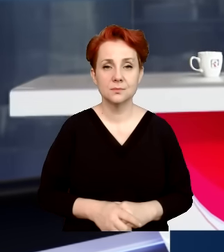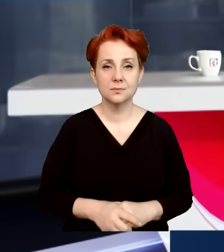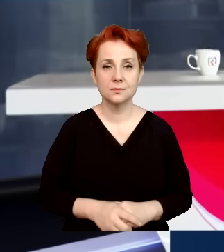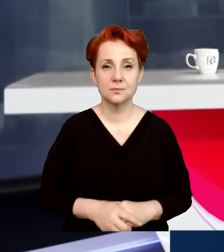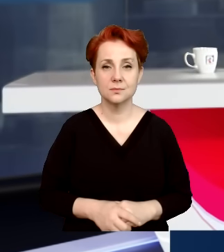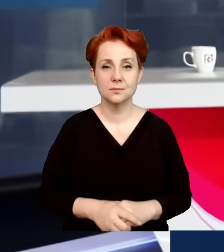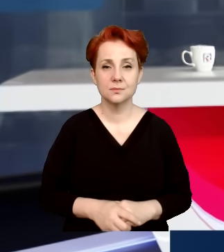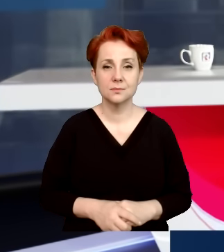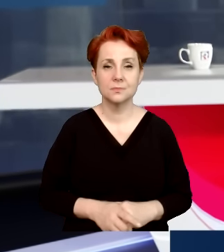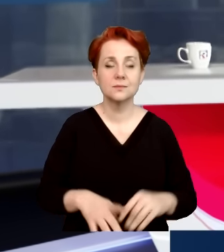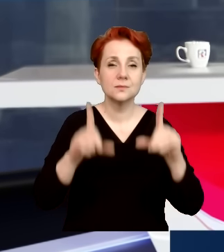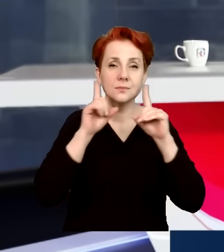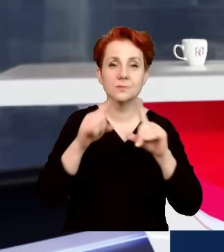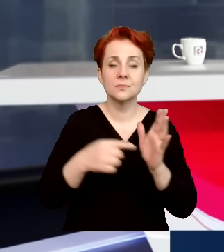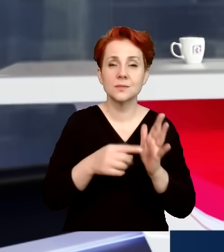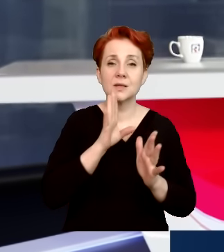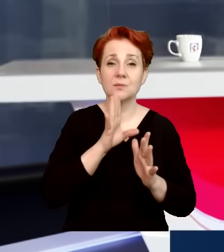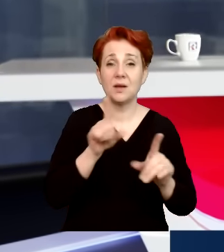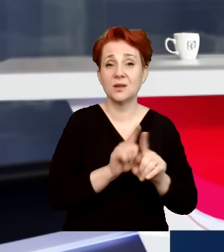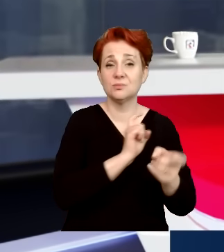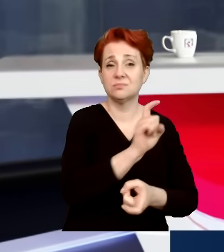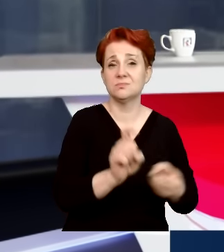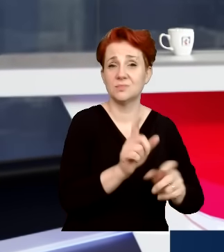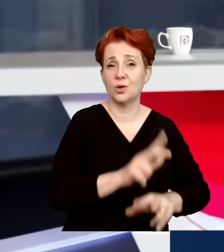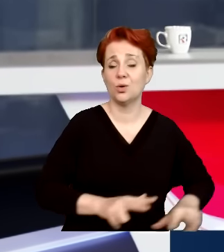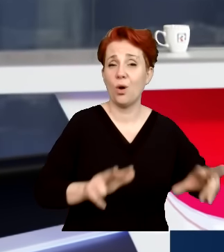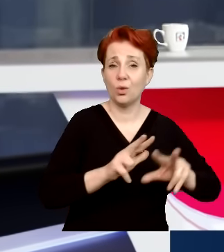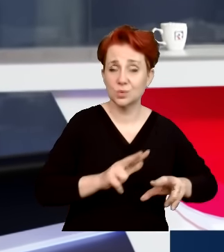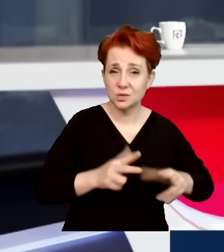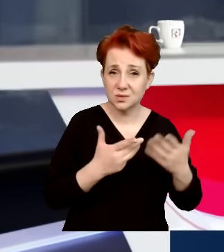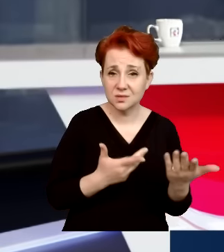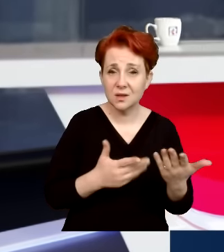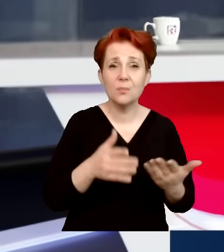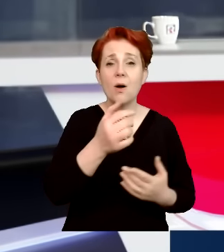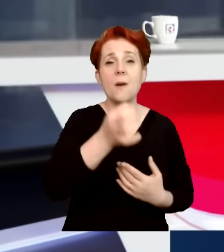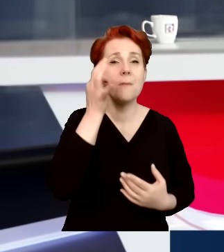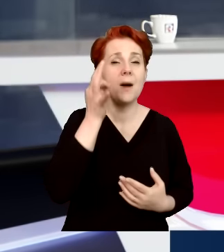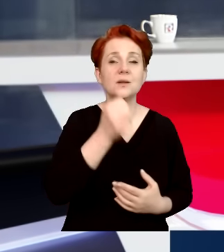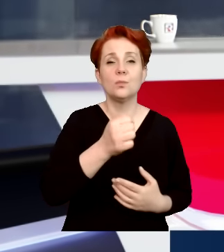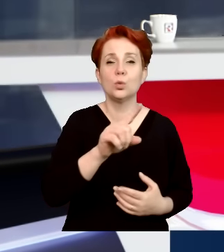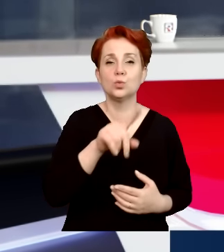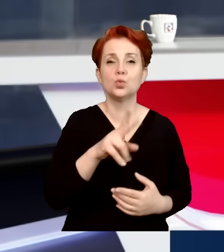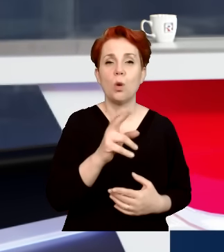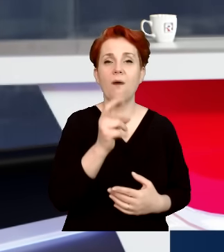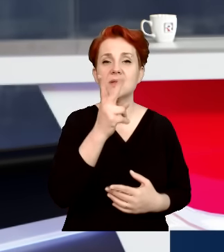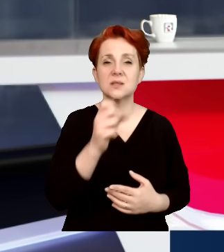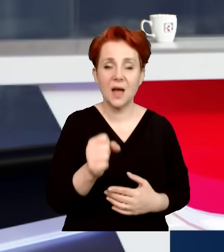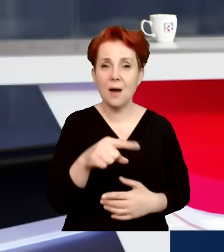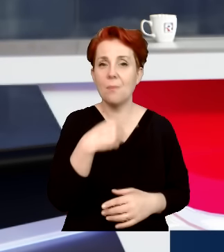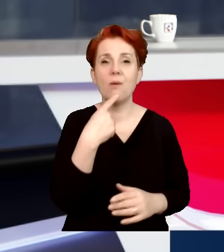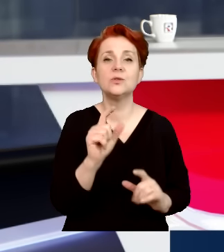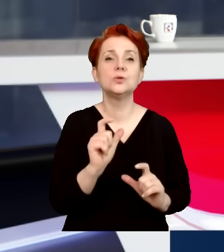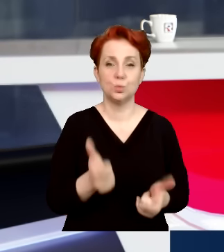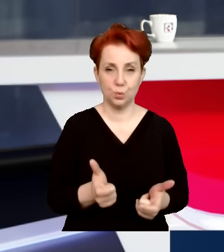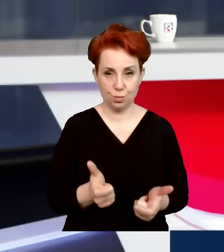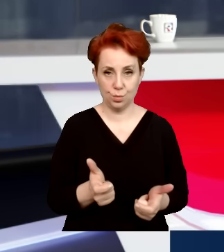czynienia chyba z jakąś kłótnią także w rodzinie, no bo pani poseł Żukowska skomentowała tutaj, że